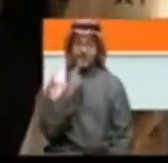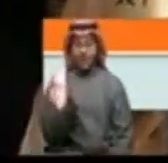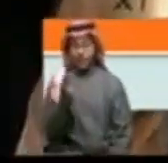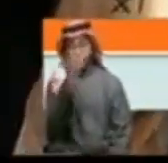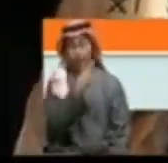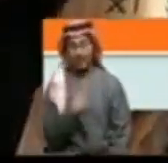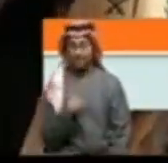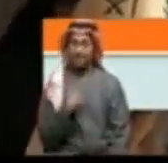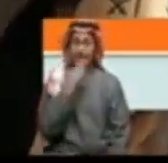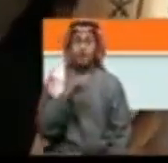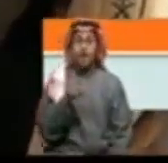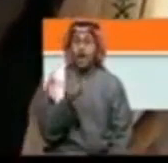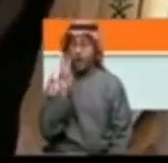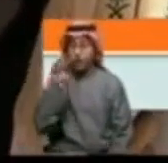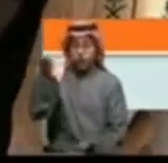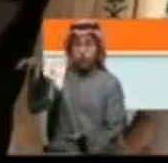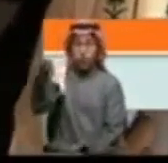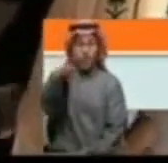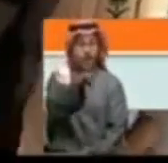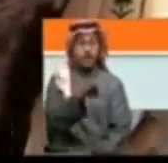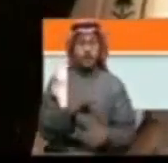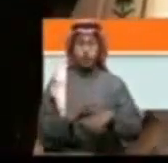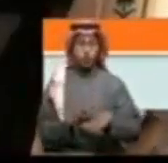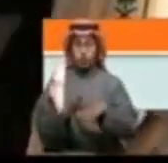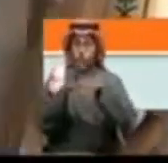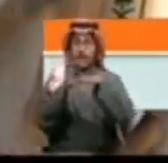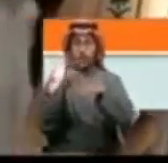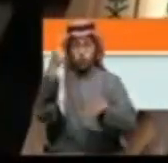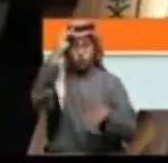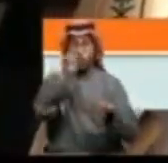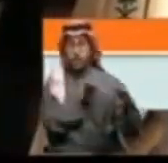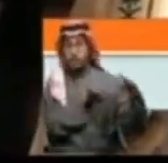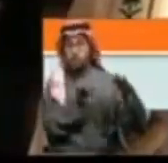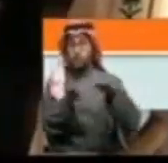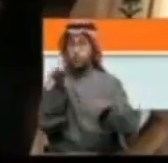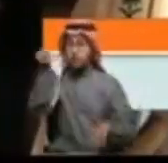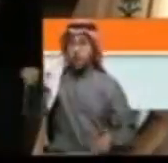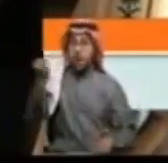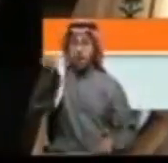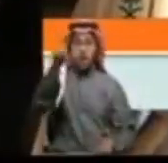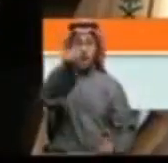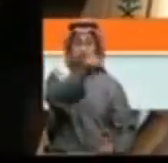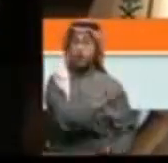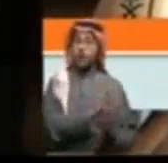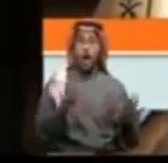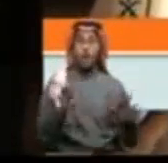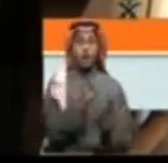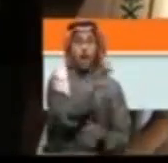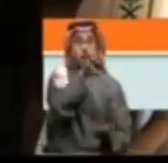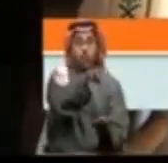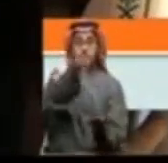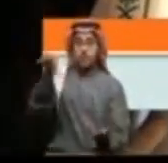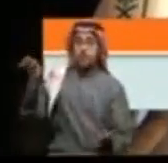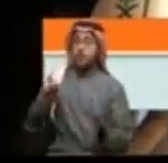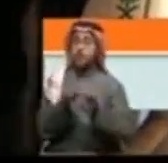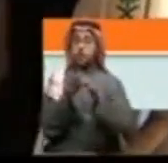لأن اللهم لك الحمد نرى بأن الشعب السعودي شعب متذوق ومتعطش للتراث، فتلقاهم اللهم لك